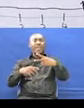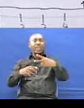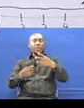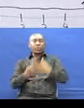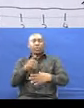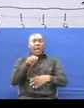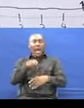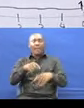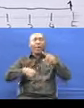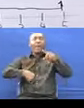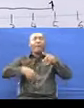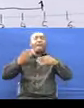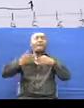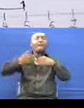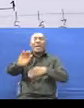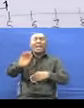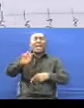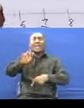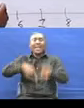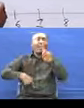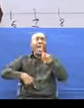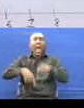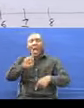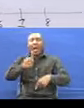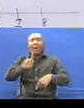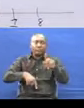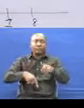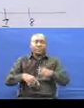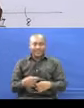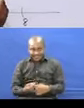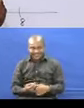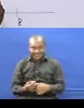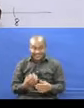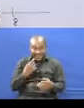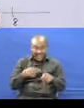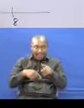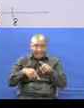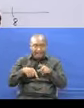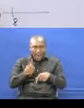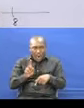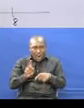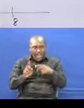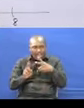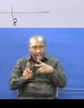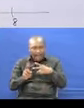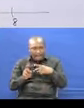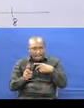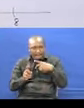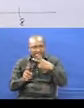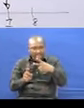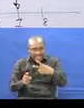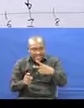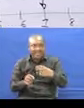kutoka hapo lipo. Mbele, tembea. Akatembea tena. Moja, mbili, akafika hapa. Hapa namba